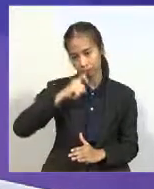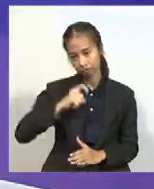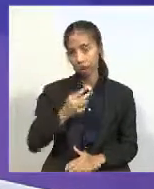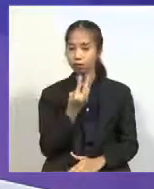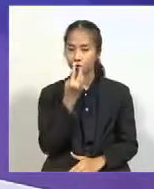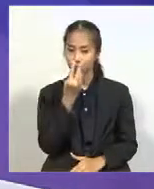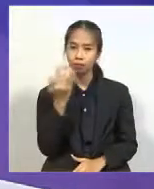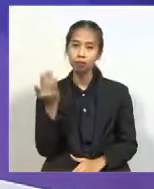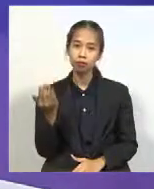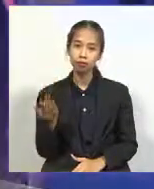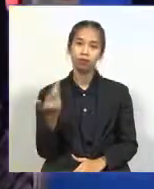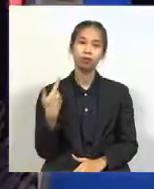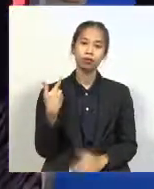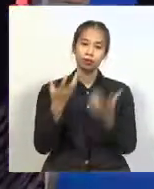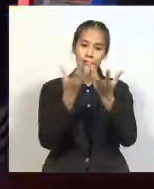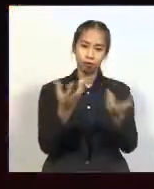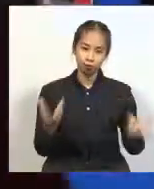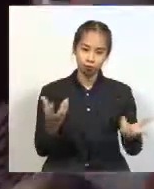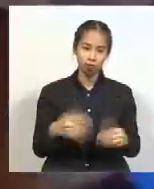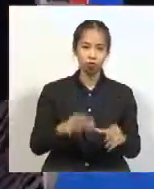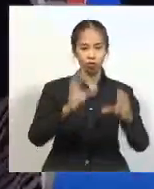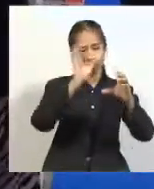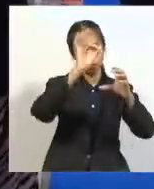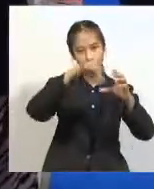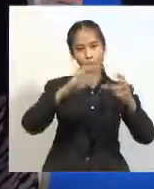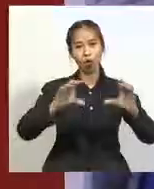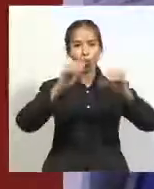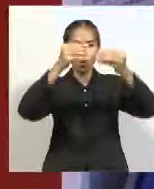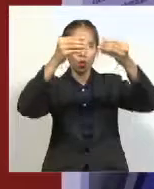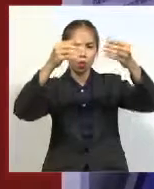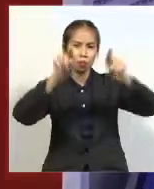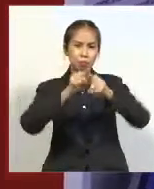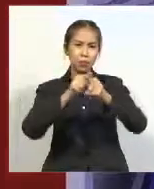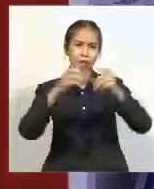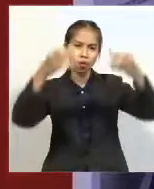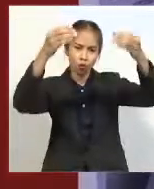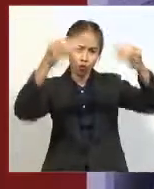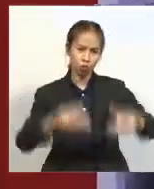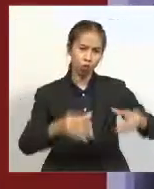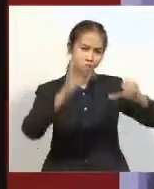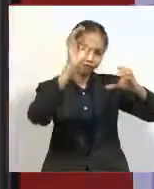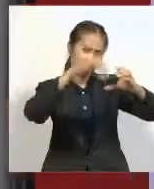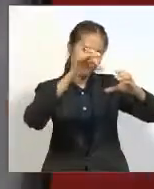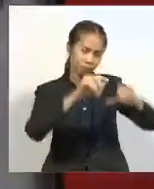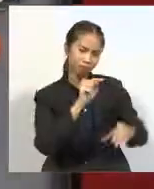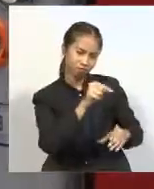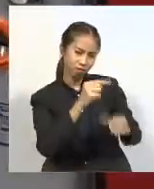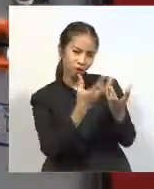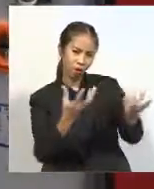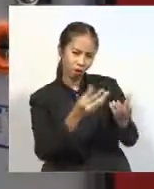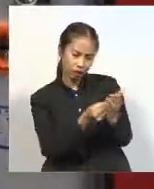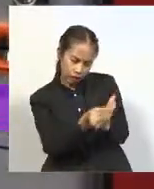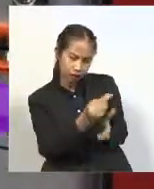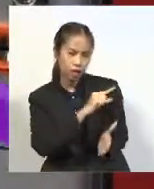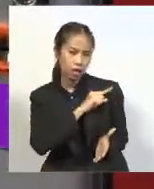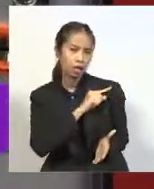ไปดูบรรยากาศภายในงานนะคะซึ่งมีสินค้าประเภทเครื่องหยอดเหรียญเครื่องอำนวยความสะดวกแบบบริการตัวเองตอบสนองความต้องการของลูกค้